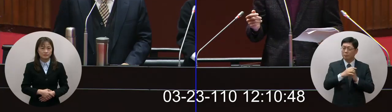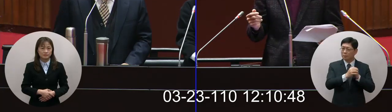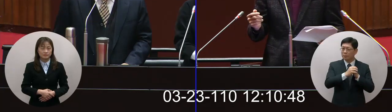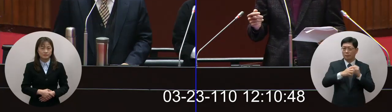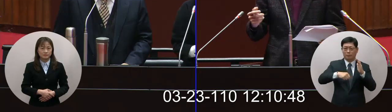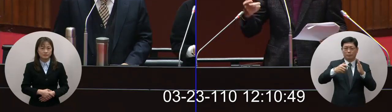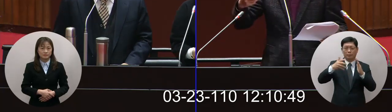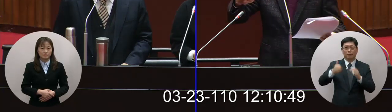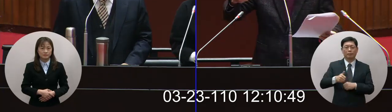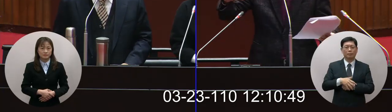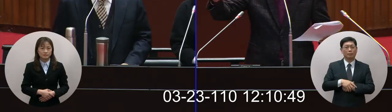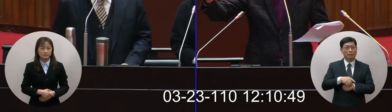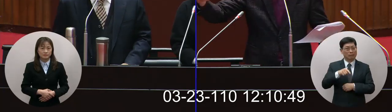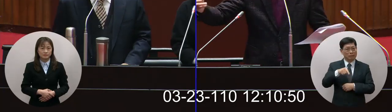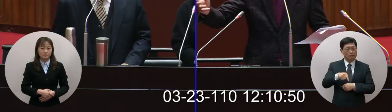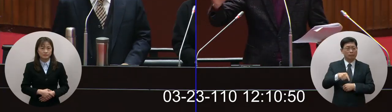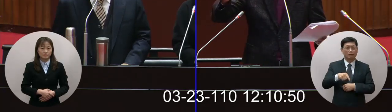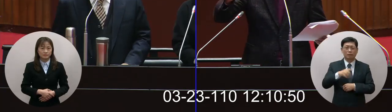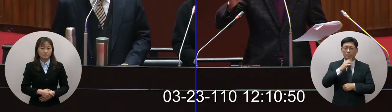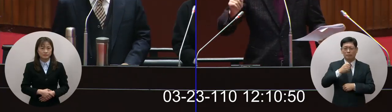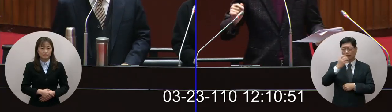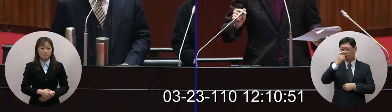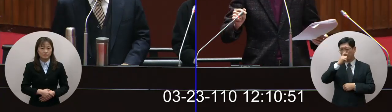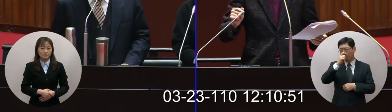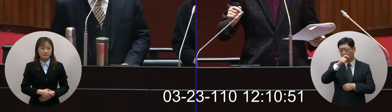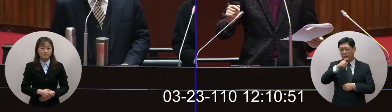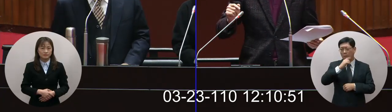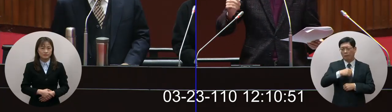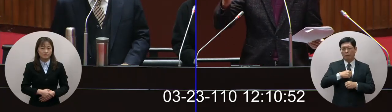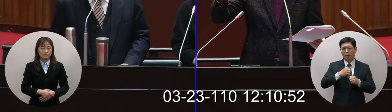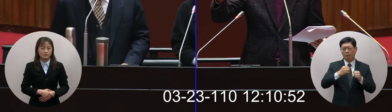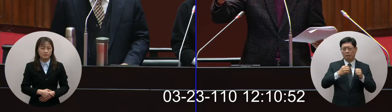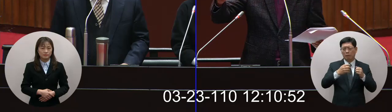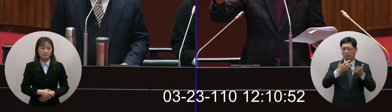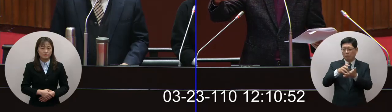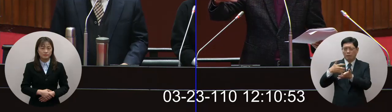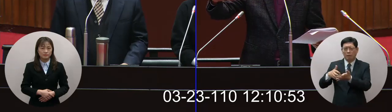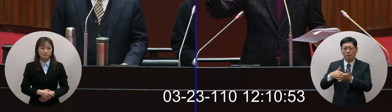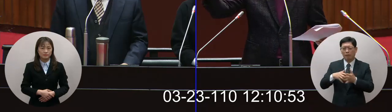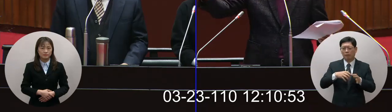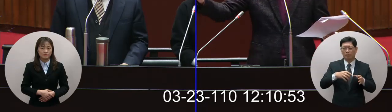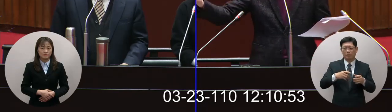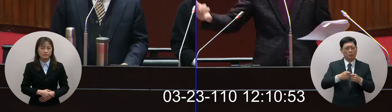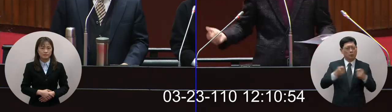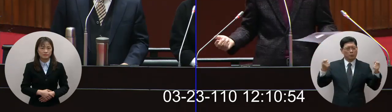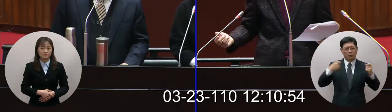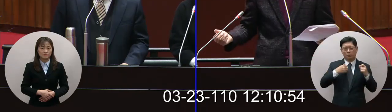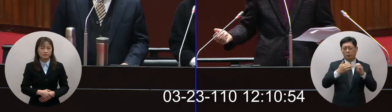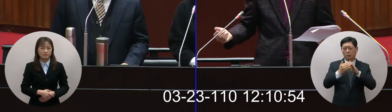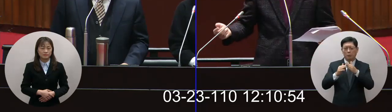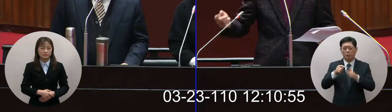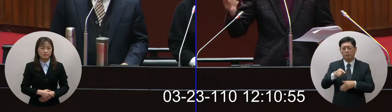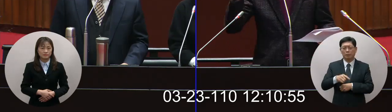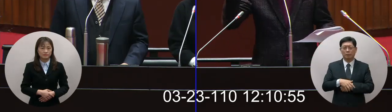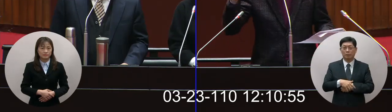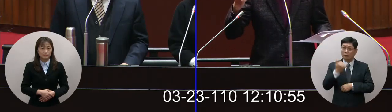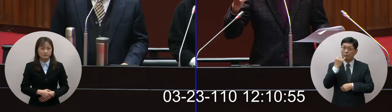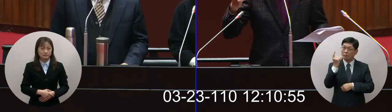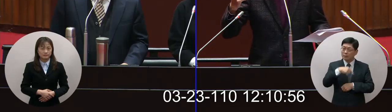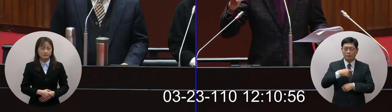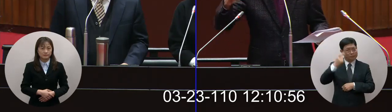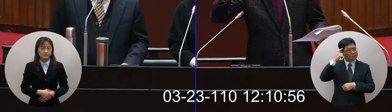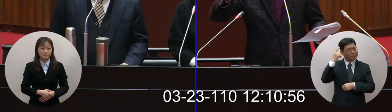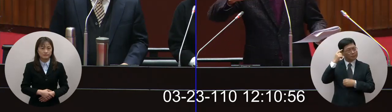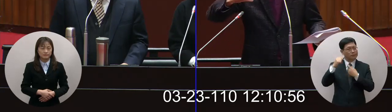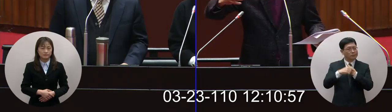托院长啊？因为他那个已经哦老旧设施，已经很久的一个设施了，是不是可以思